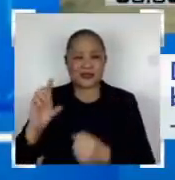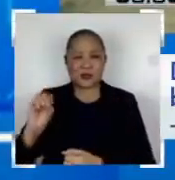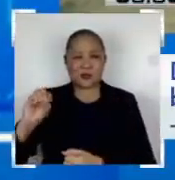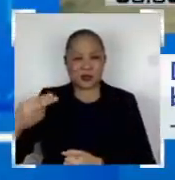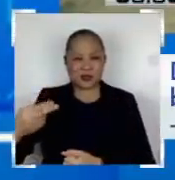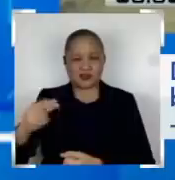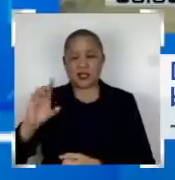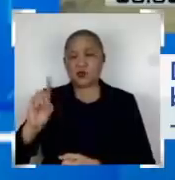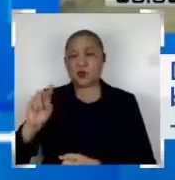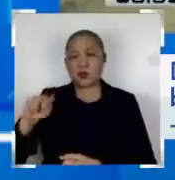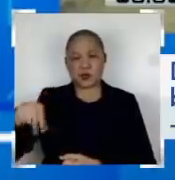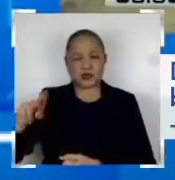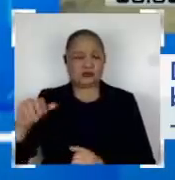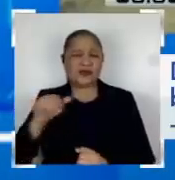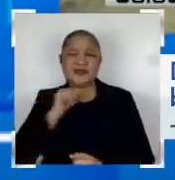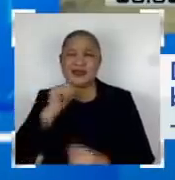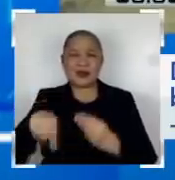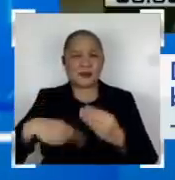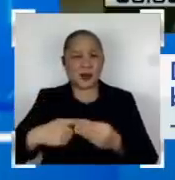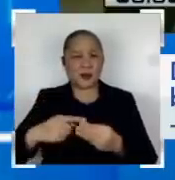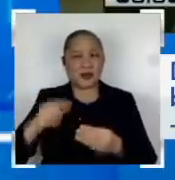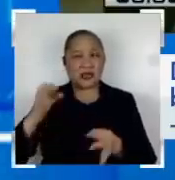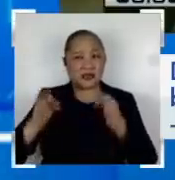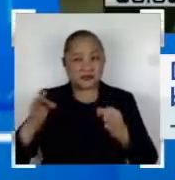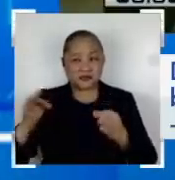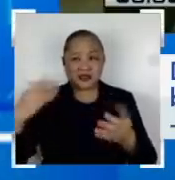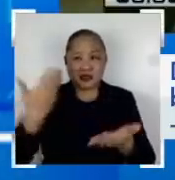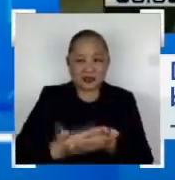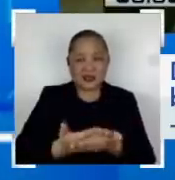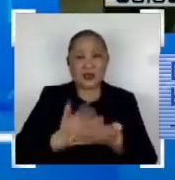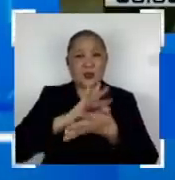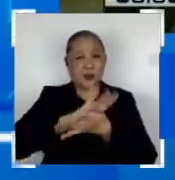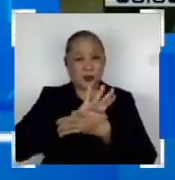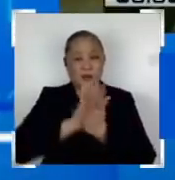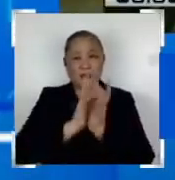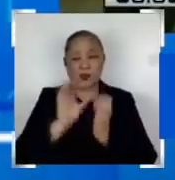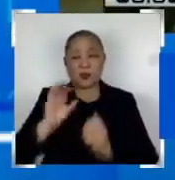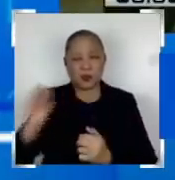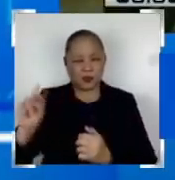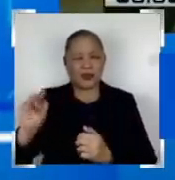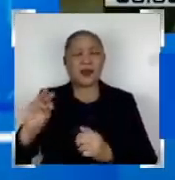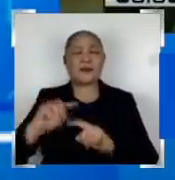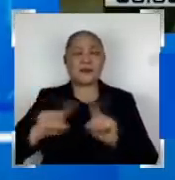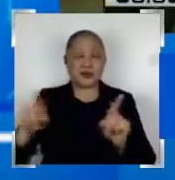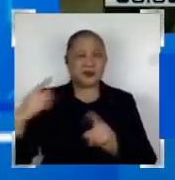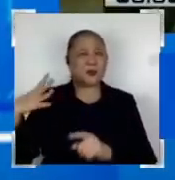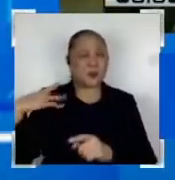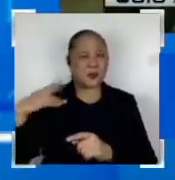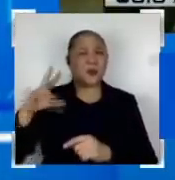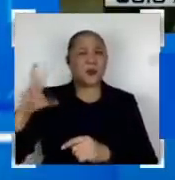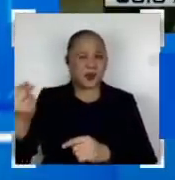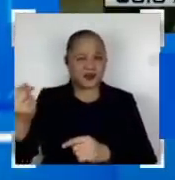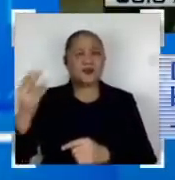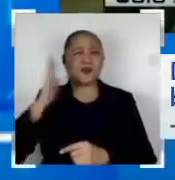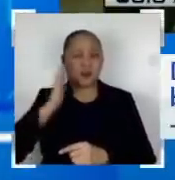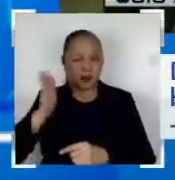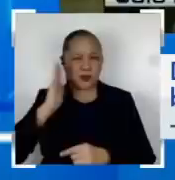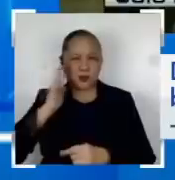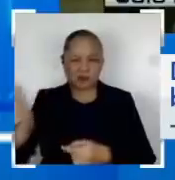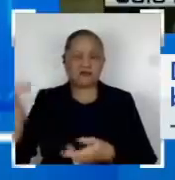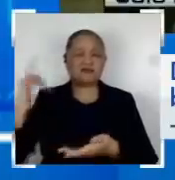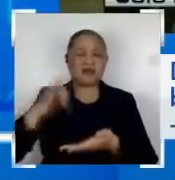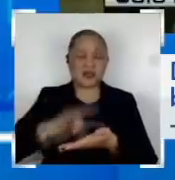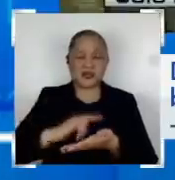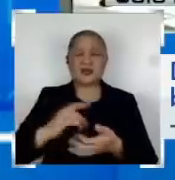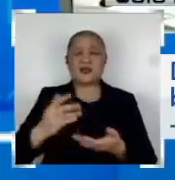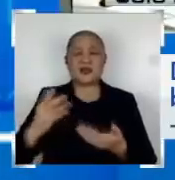of if, okay? It's a matter of when. Yeah. So talagang yan po, papasok yan just as we have experienced with